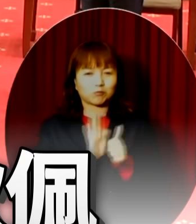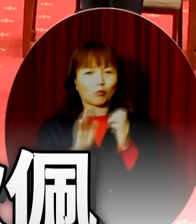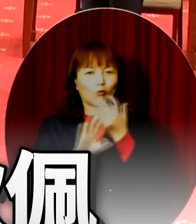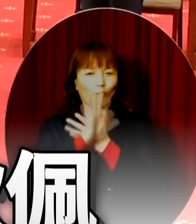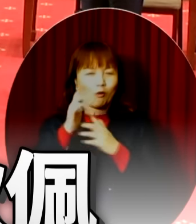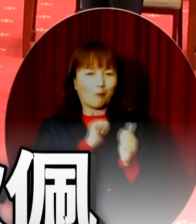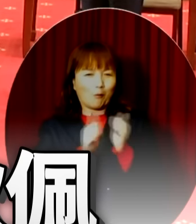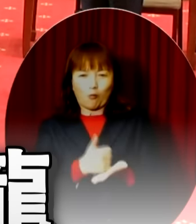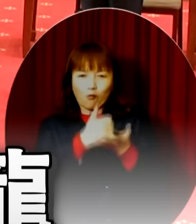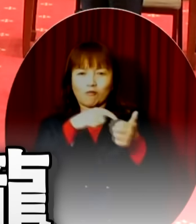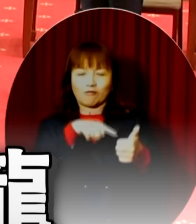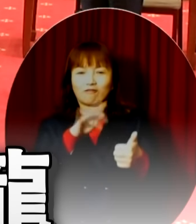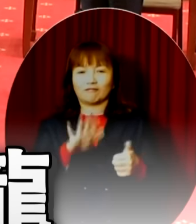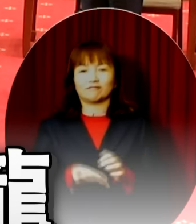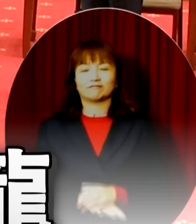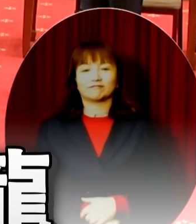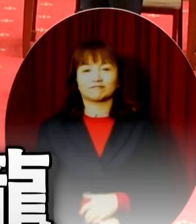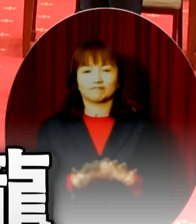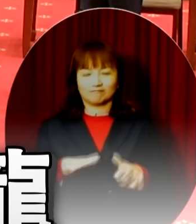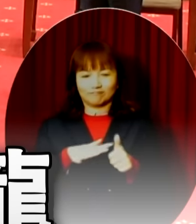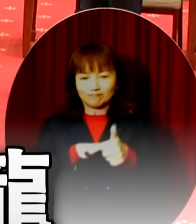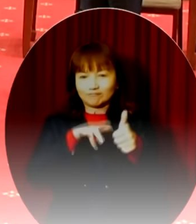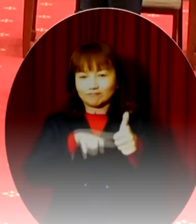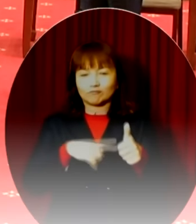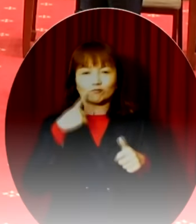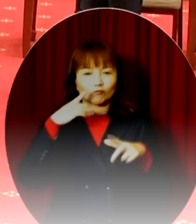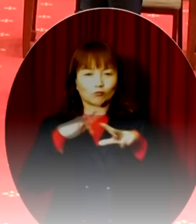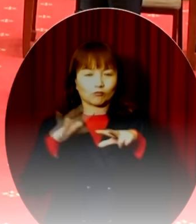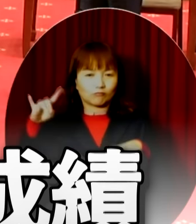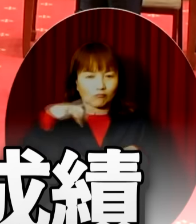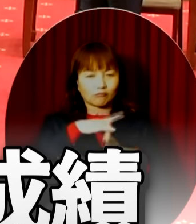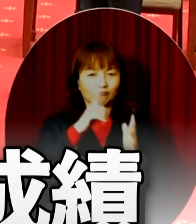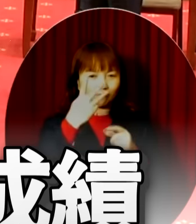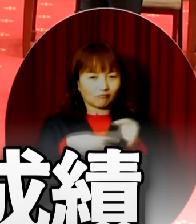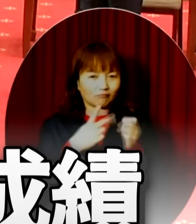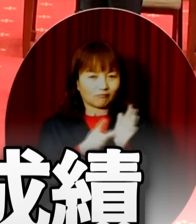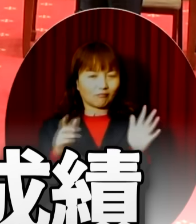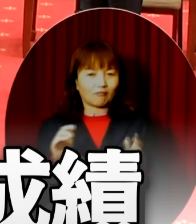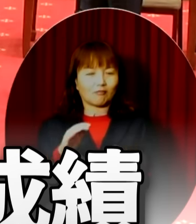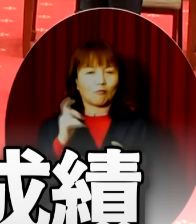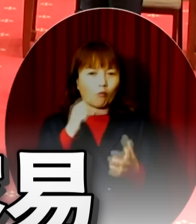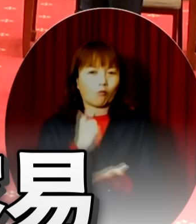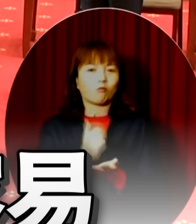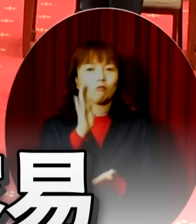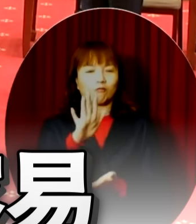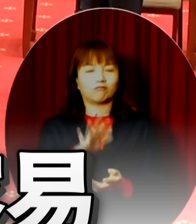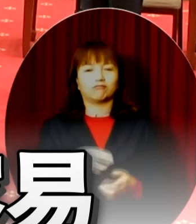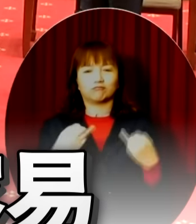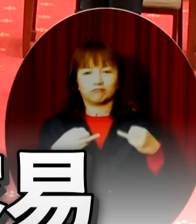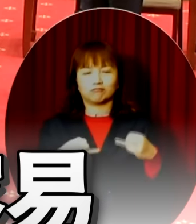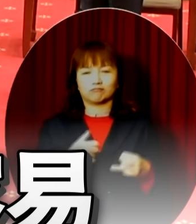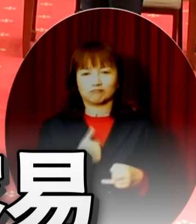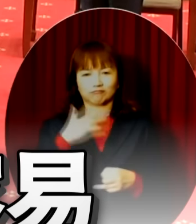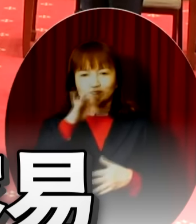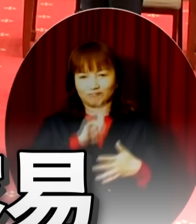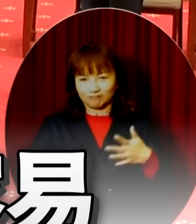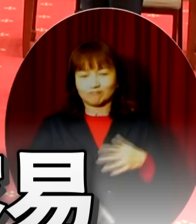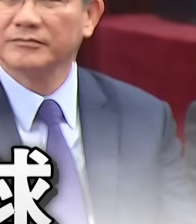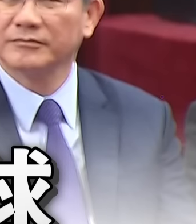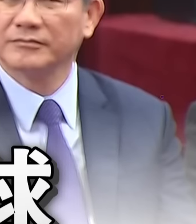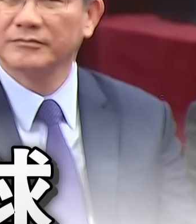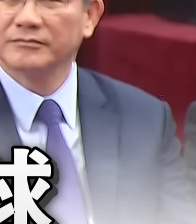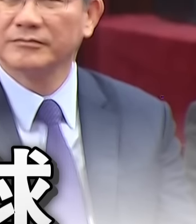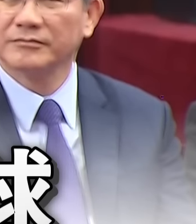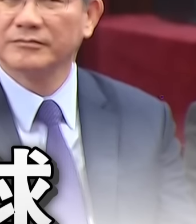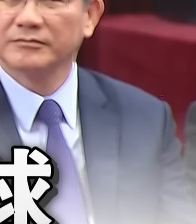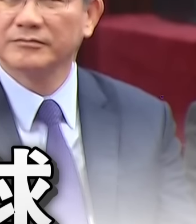光是非常钦佩，那今天领导魏全龙短短三年就有办法达到这个成绩，真的是非常非常不容易。